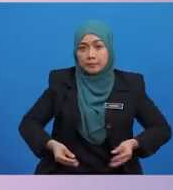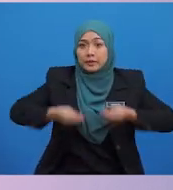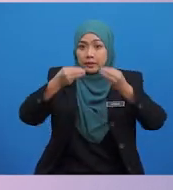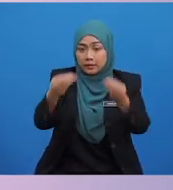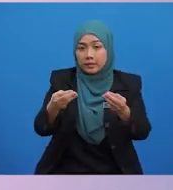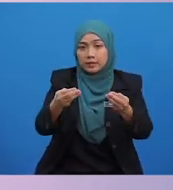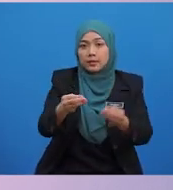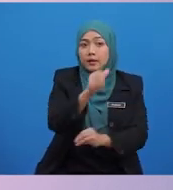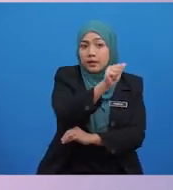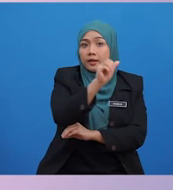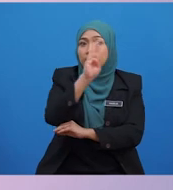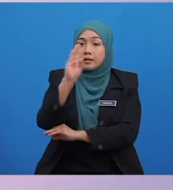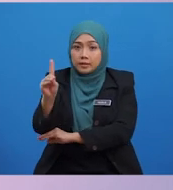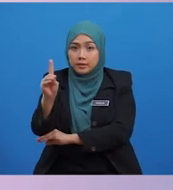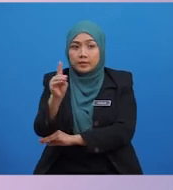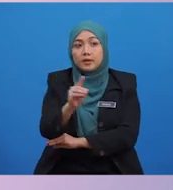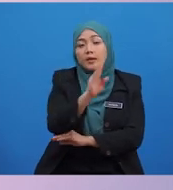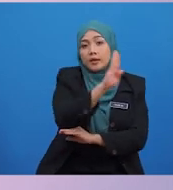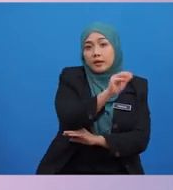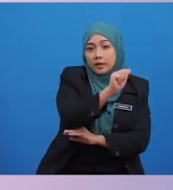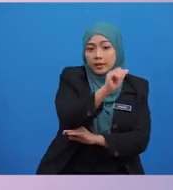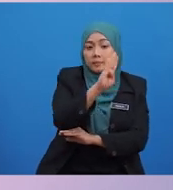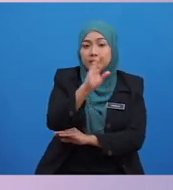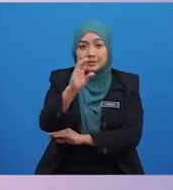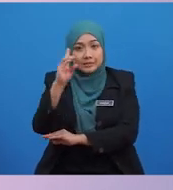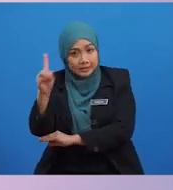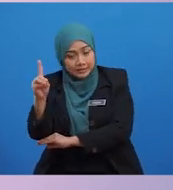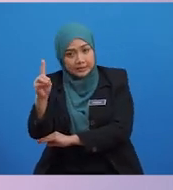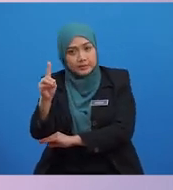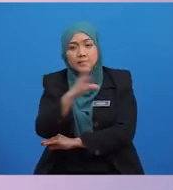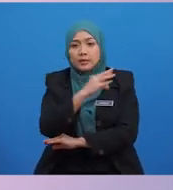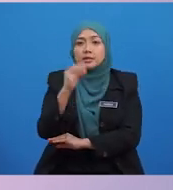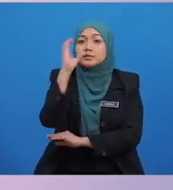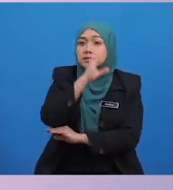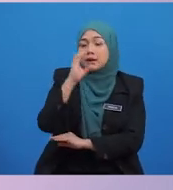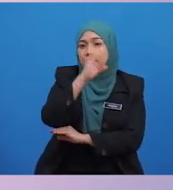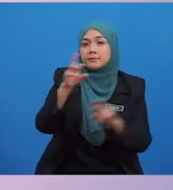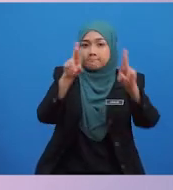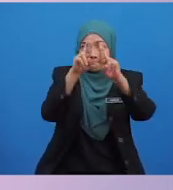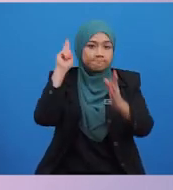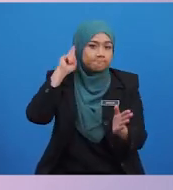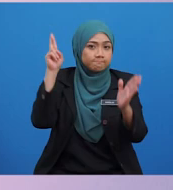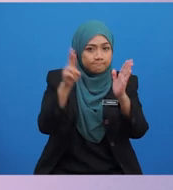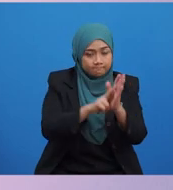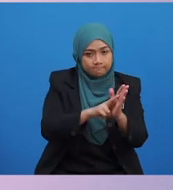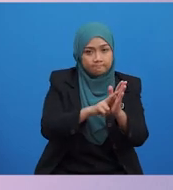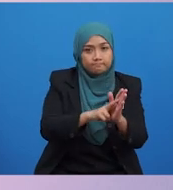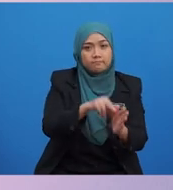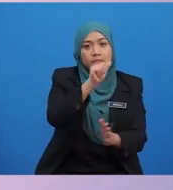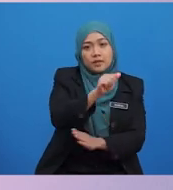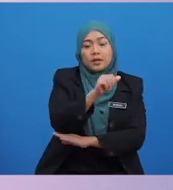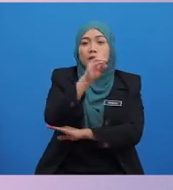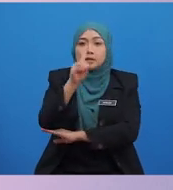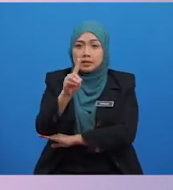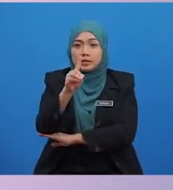itu sekarang kita perlu mencari panjang CD dan Edi ke lebih dahulu Oh baiklah Cikgu